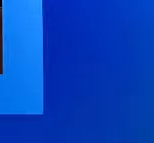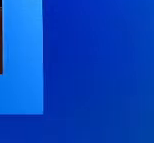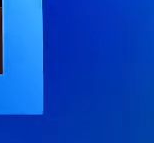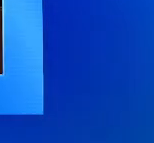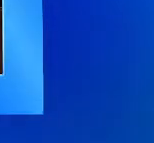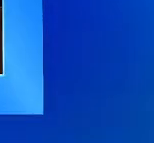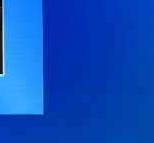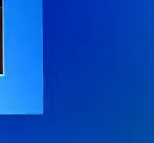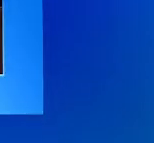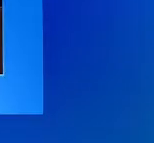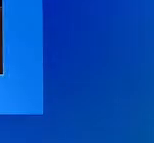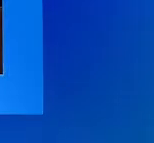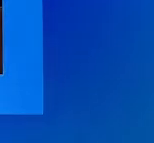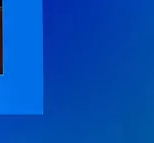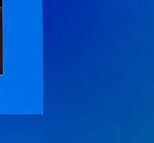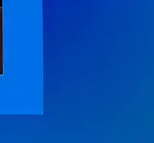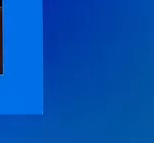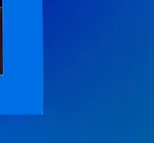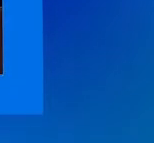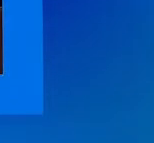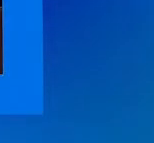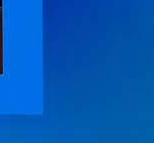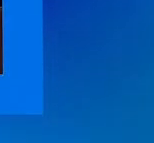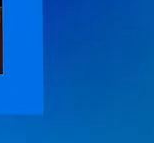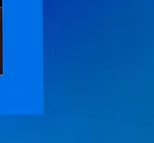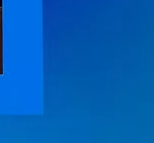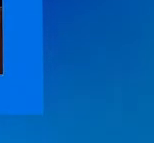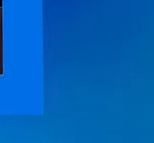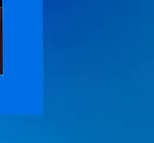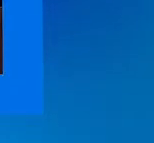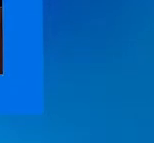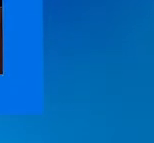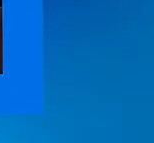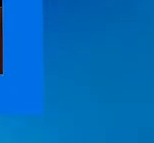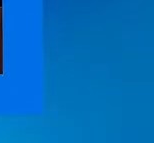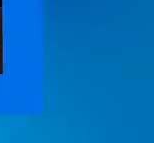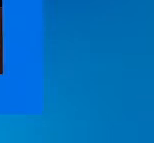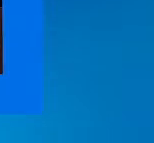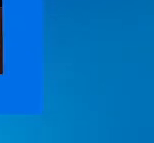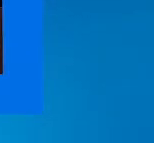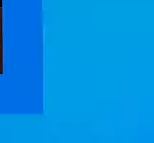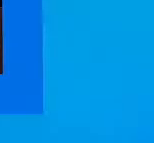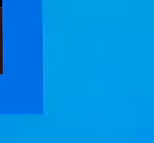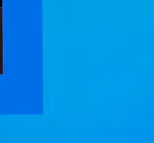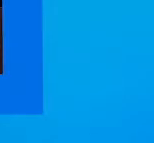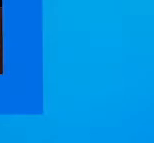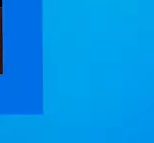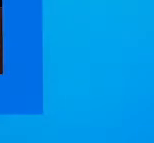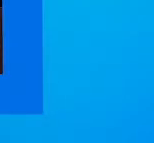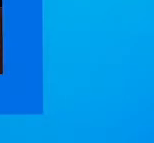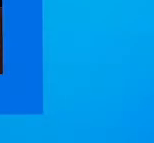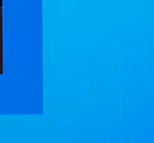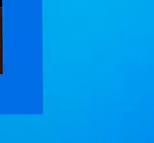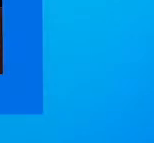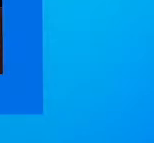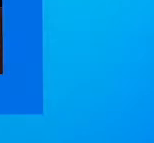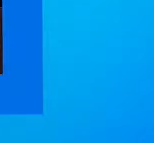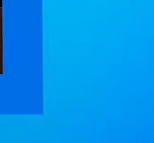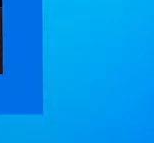sponsorisé par Phaon ou bien quelqu'un d'autre ce héros ce pharaon maintenant expirera au nom de Jésus